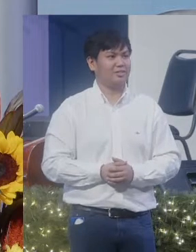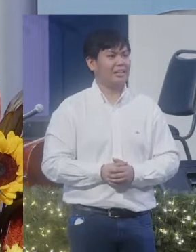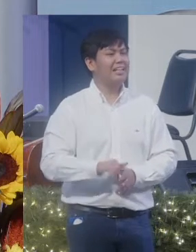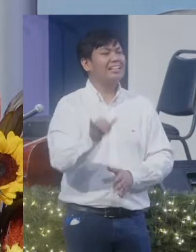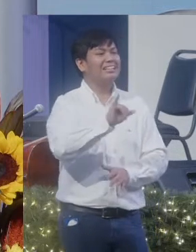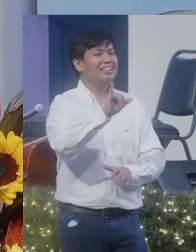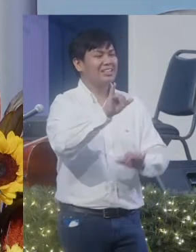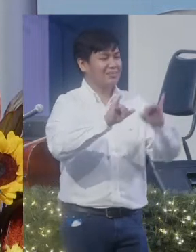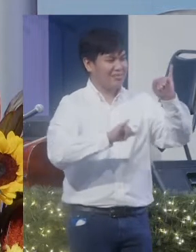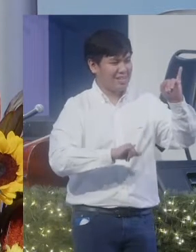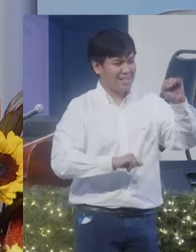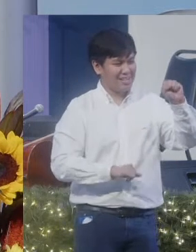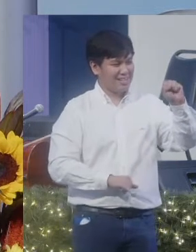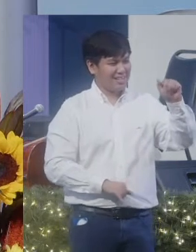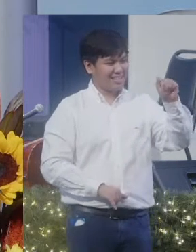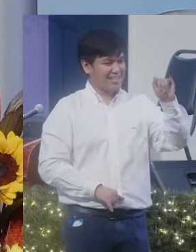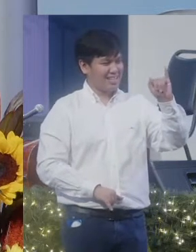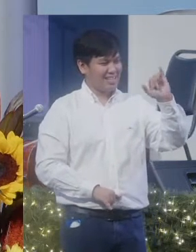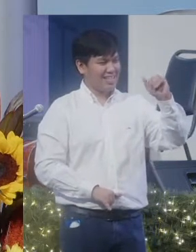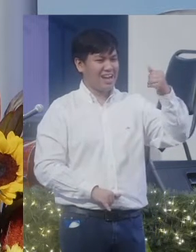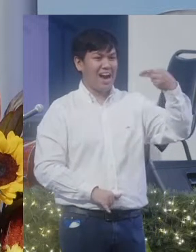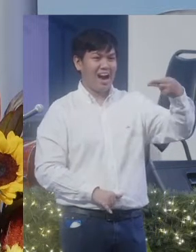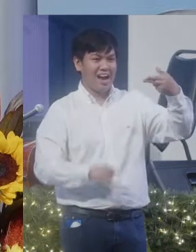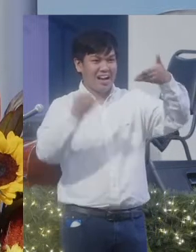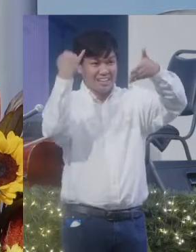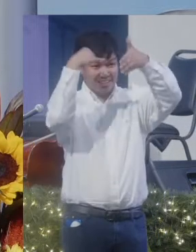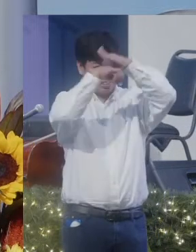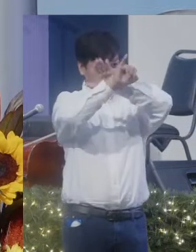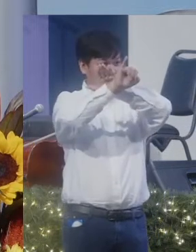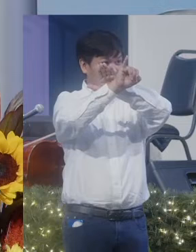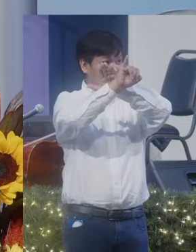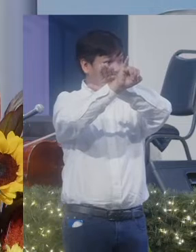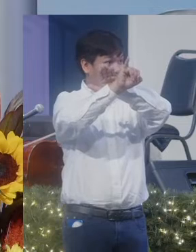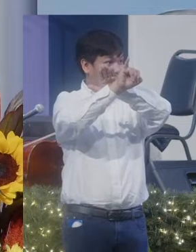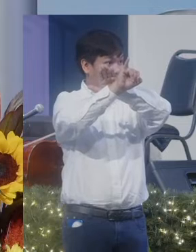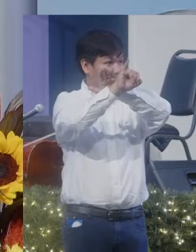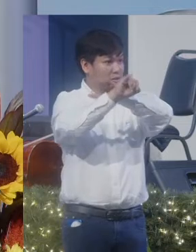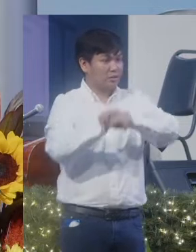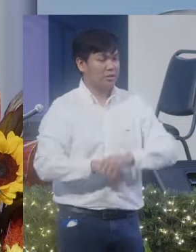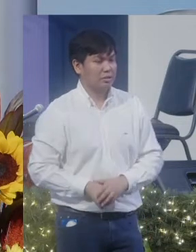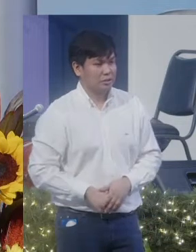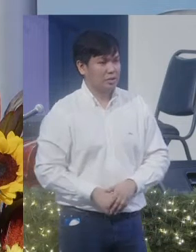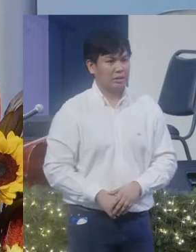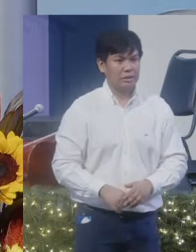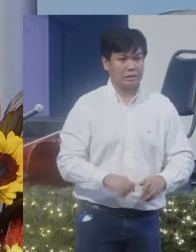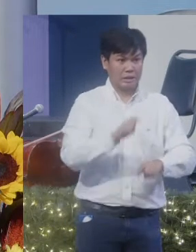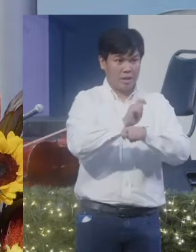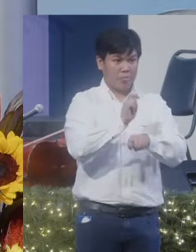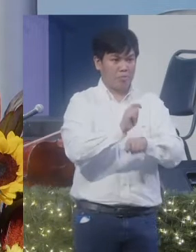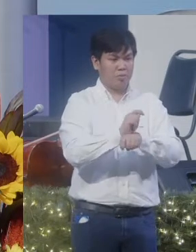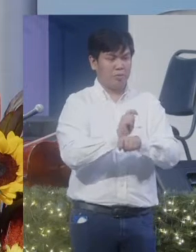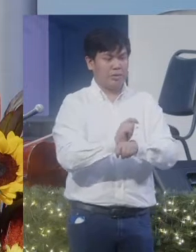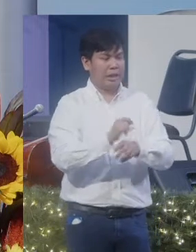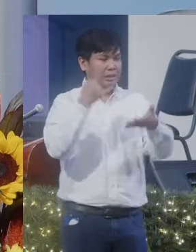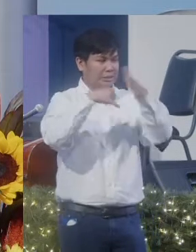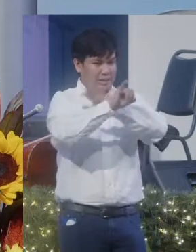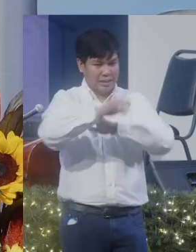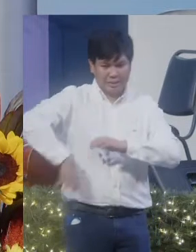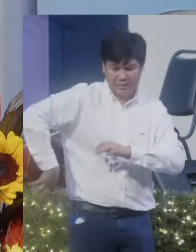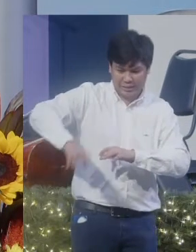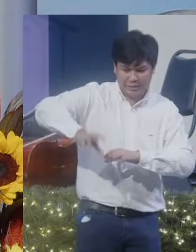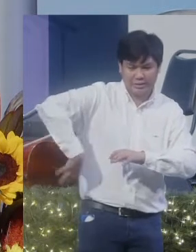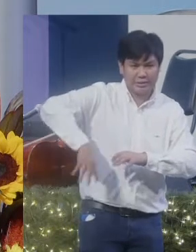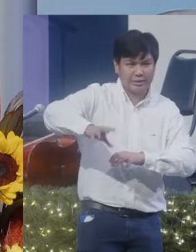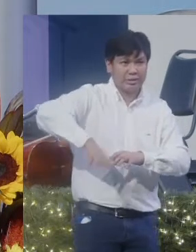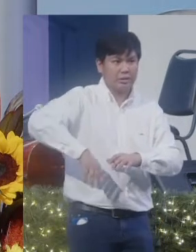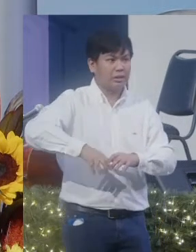nung tinawag siya ng Diyos. Sa Isaiah 6:5, sabi niya, woe is me, for I am lost, for I am a man of unclean lips,